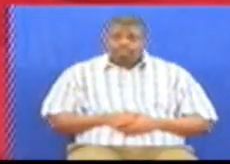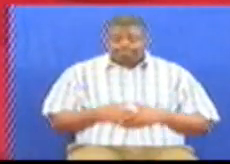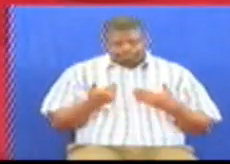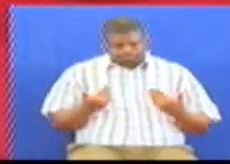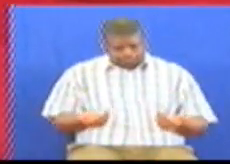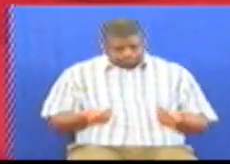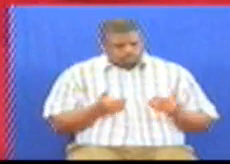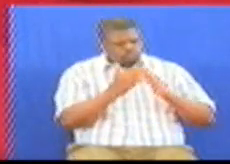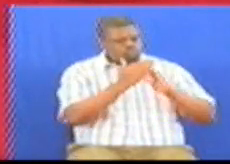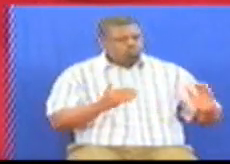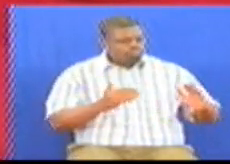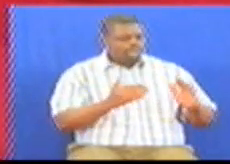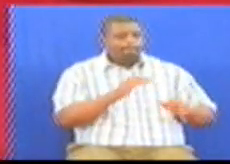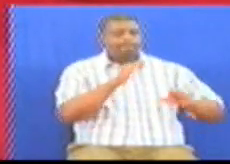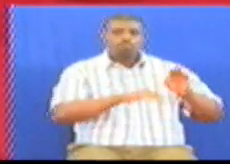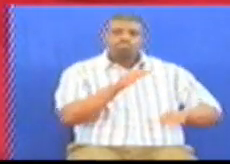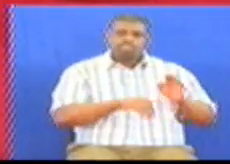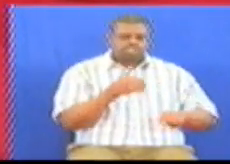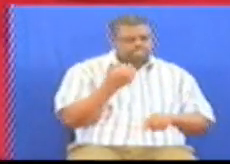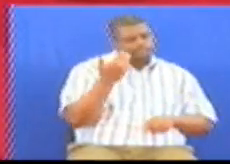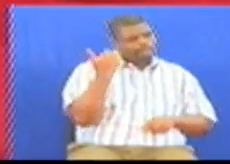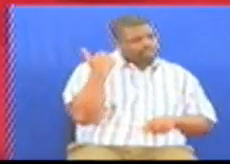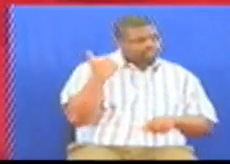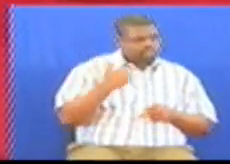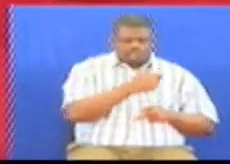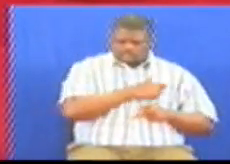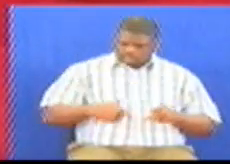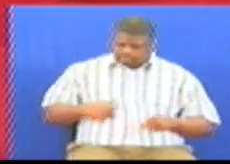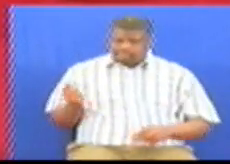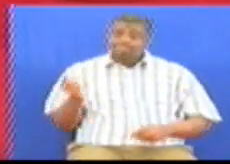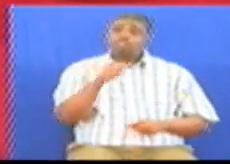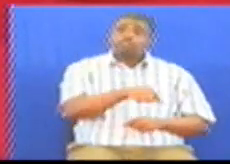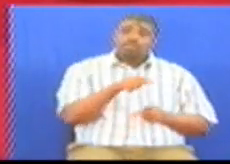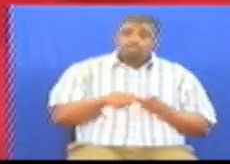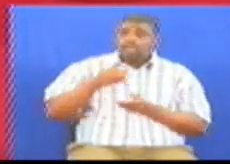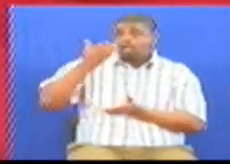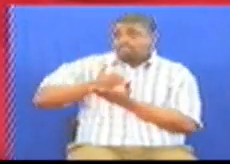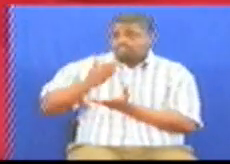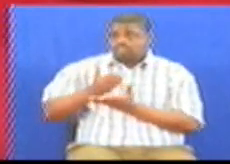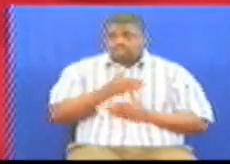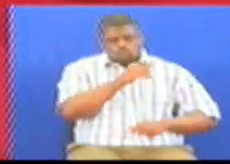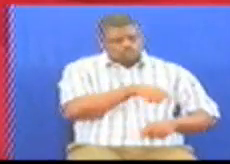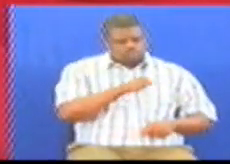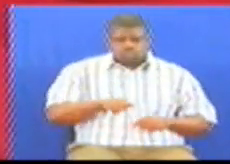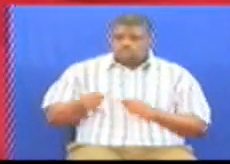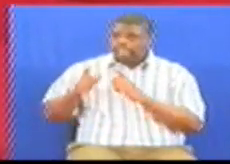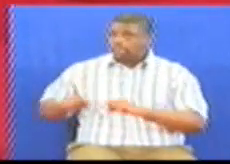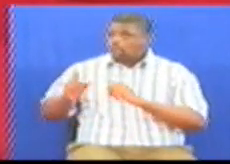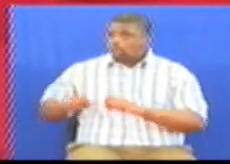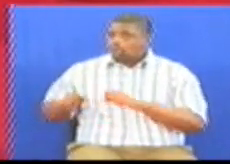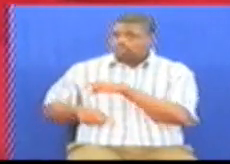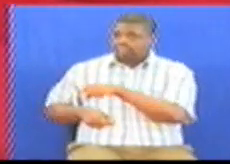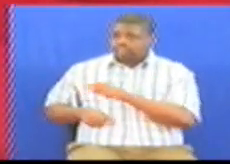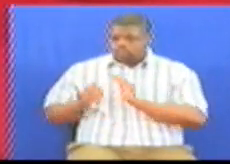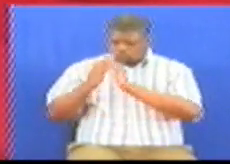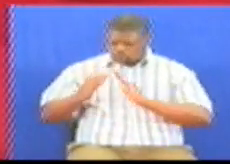za Magomeni. Mheshimiwa Naibu Spika, mheshimiwa rais alikuja pale akawahakikishia wananchi wa Kinondoni kwamba nyumba